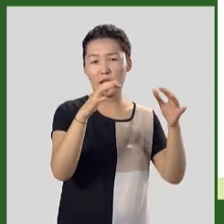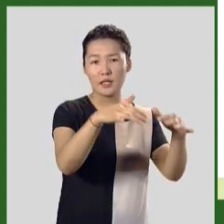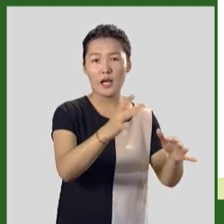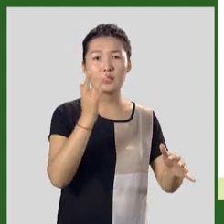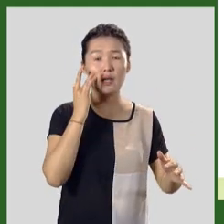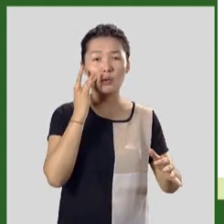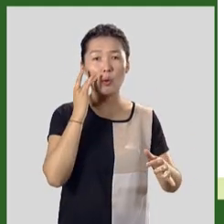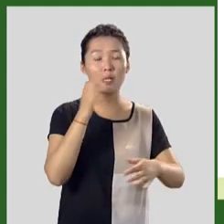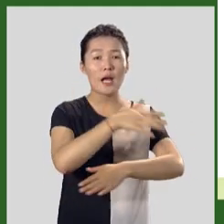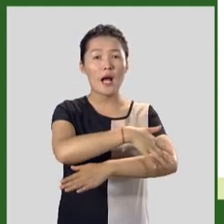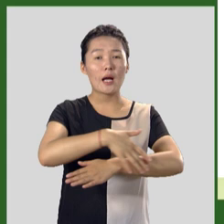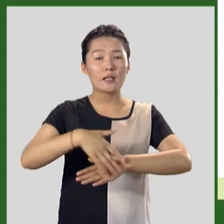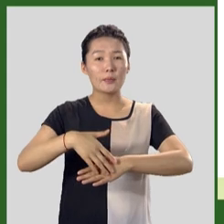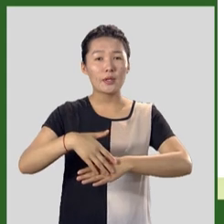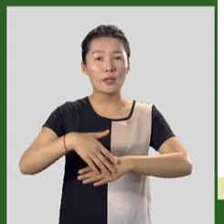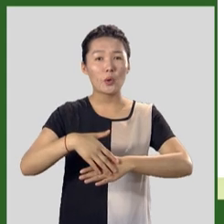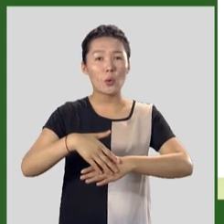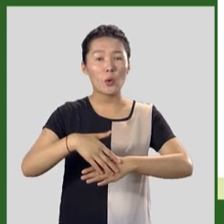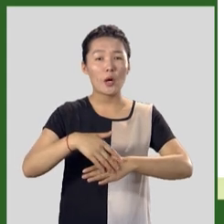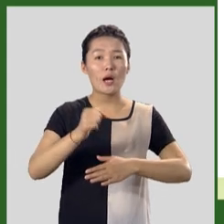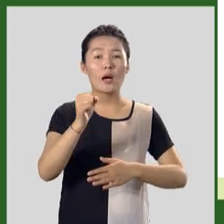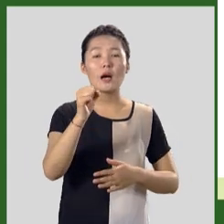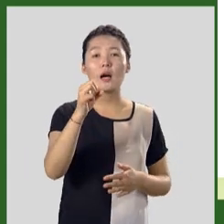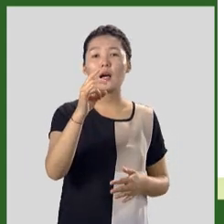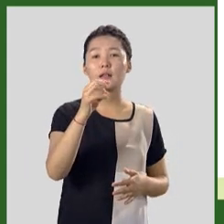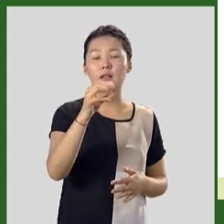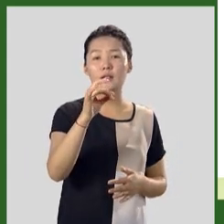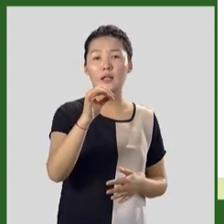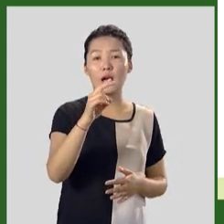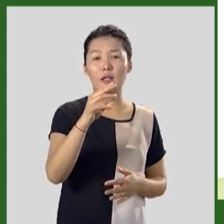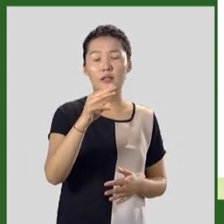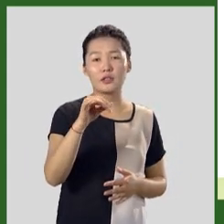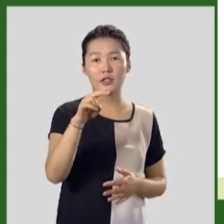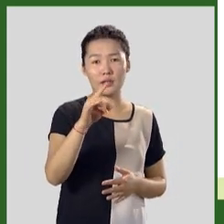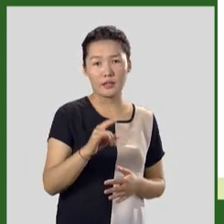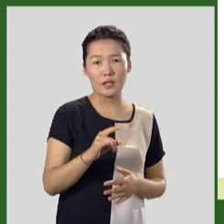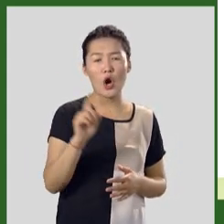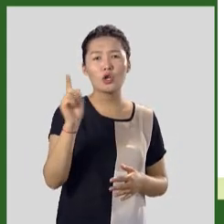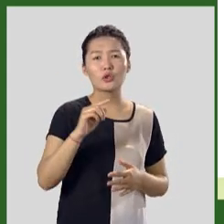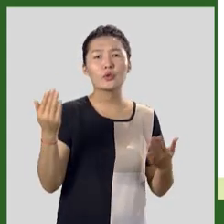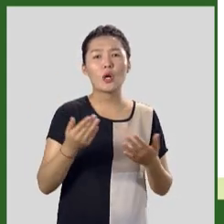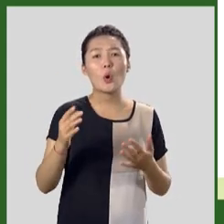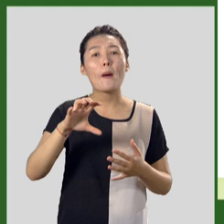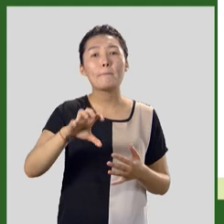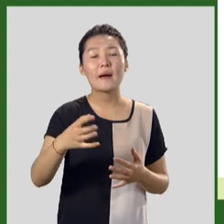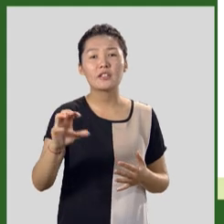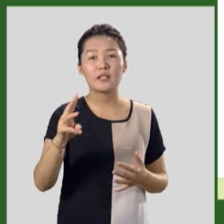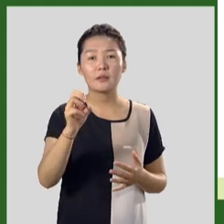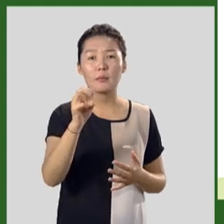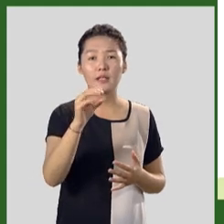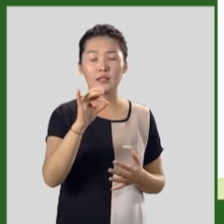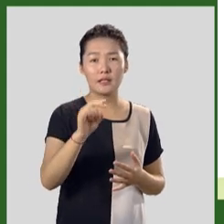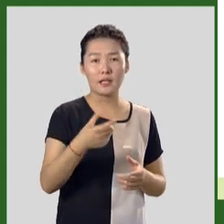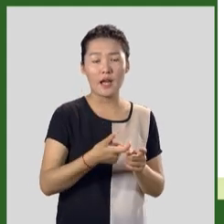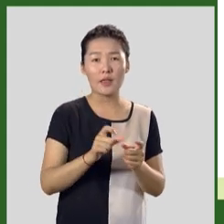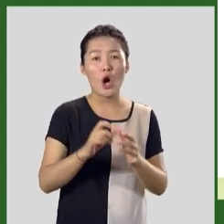который омывает берега материка Антарктиды. Что такое материк? Материк – это